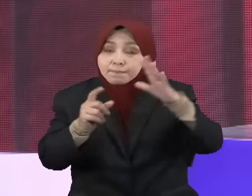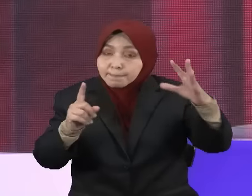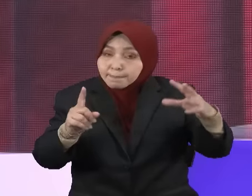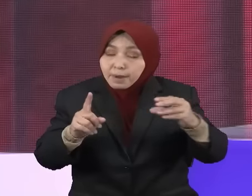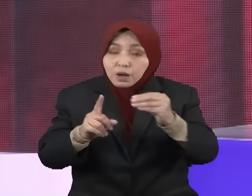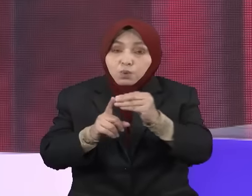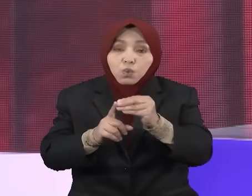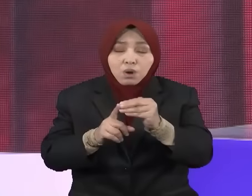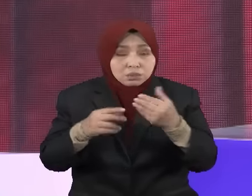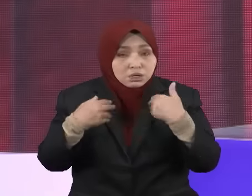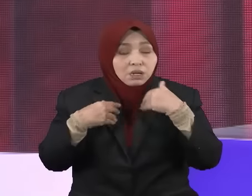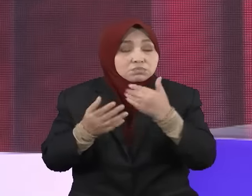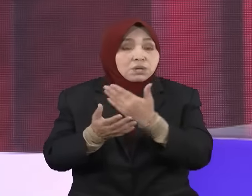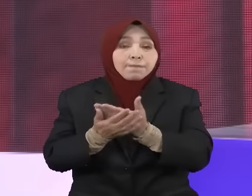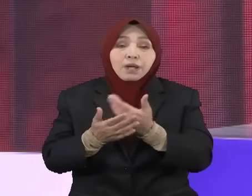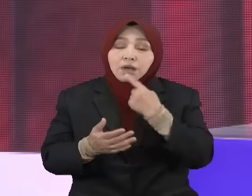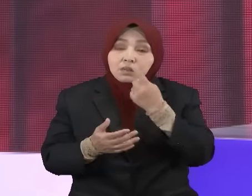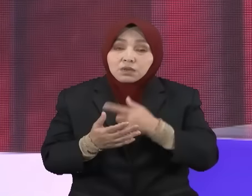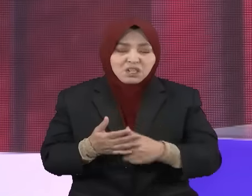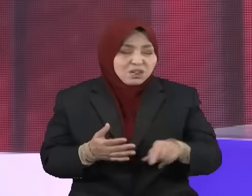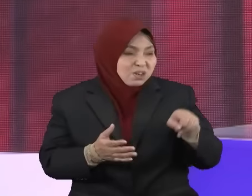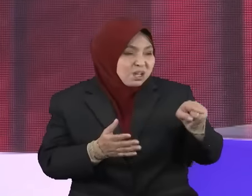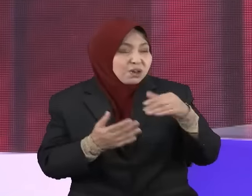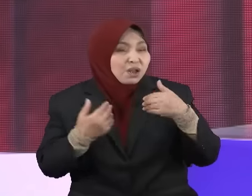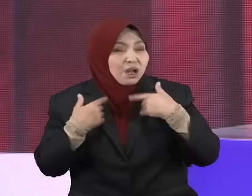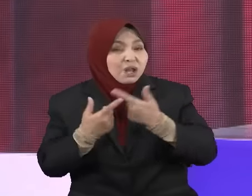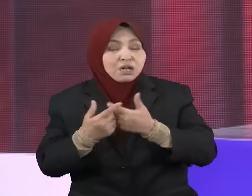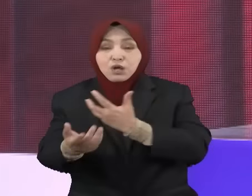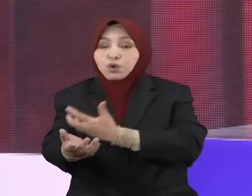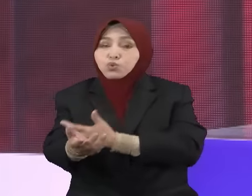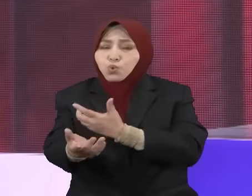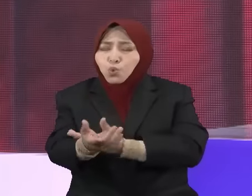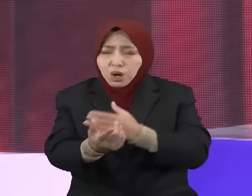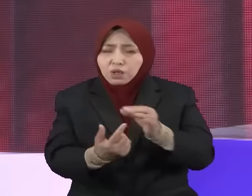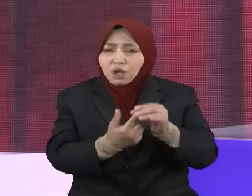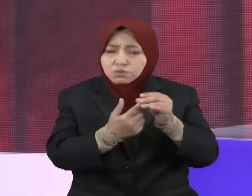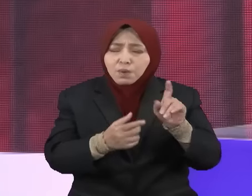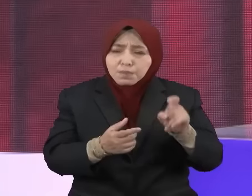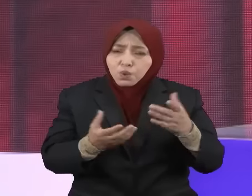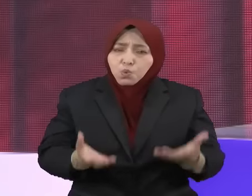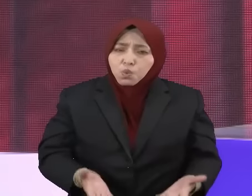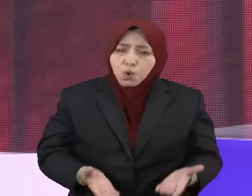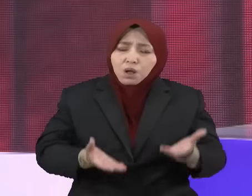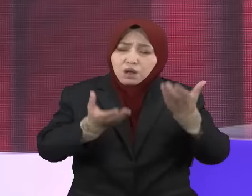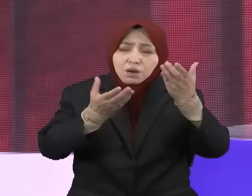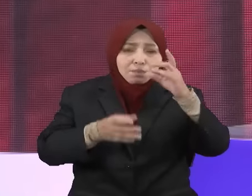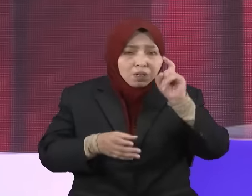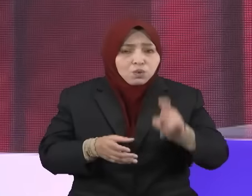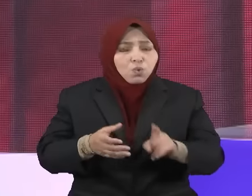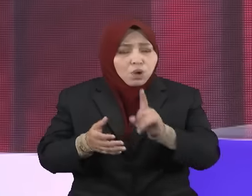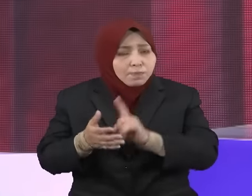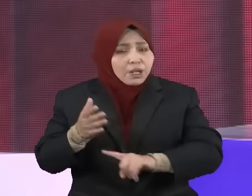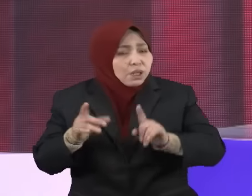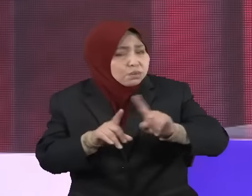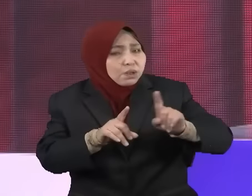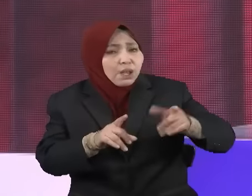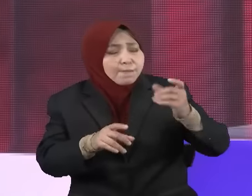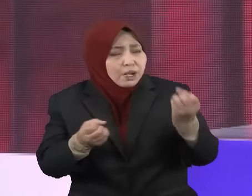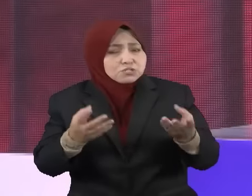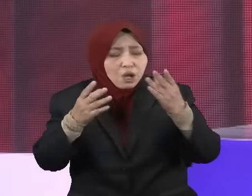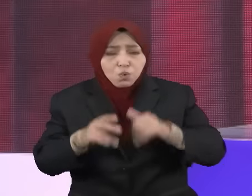makhluk. Ada yang sampai kata dia ni adalah daripada keturunan tertentu, kita perlu angkat dia, perlu apa sebagainya. Dan banyak orang